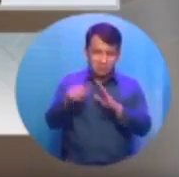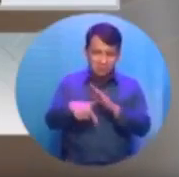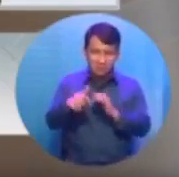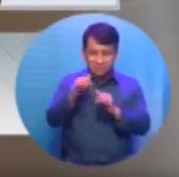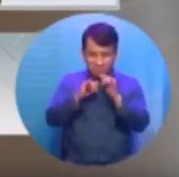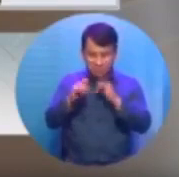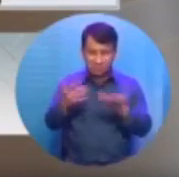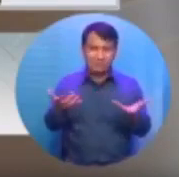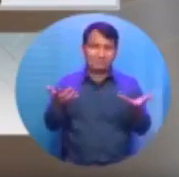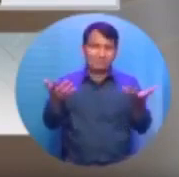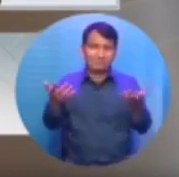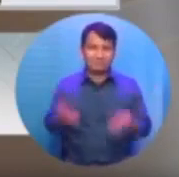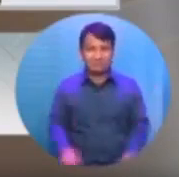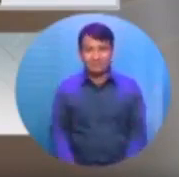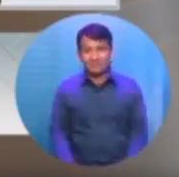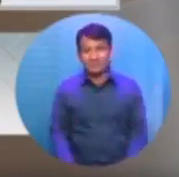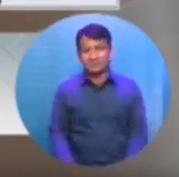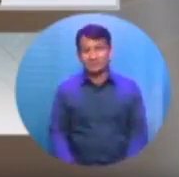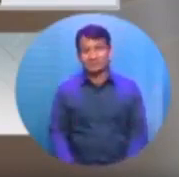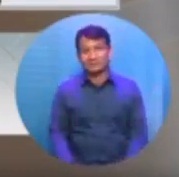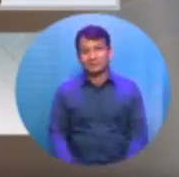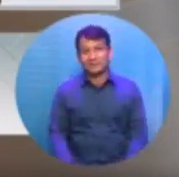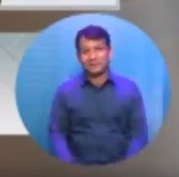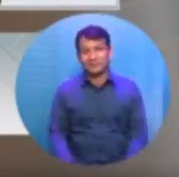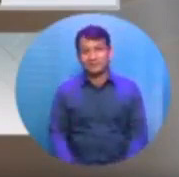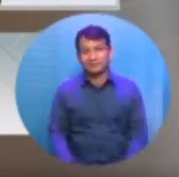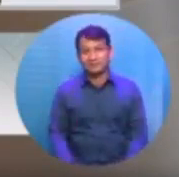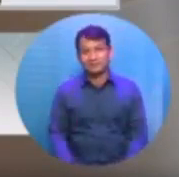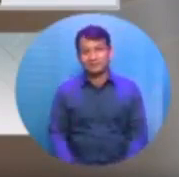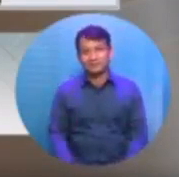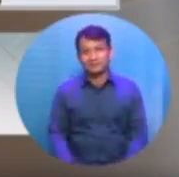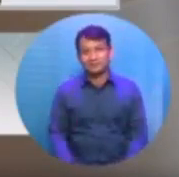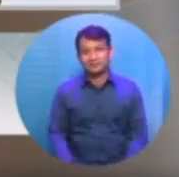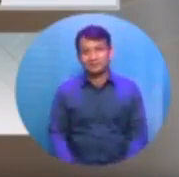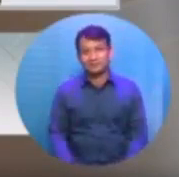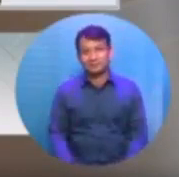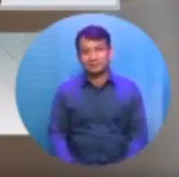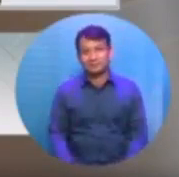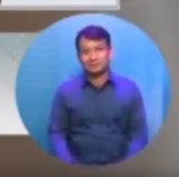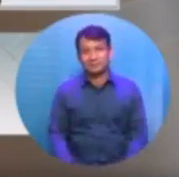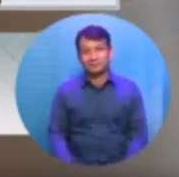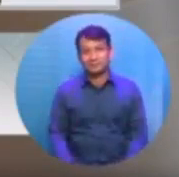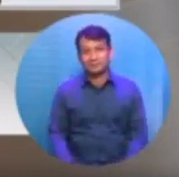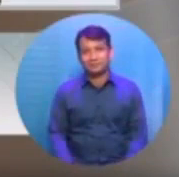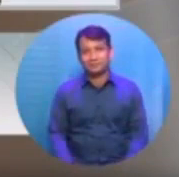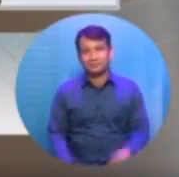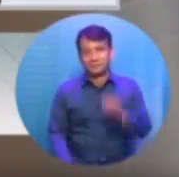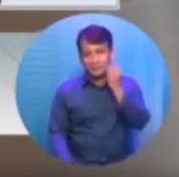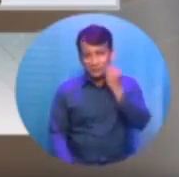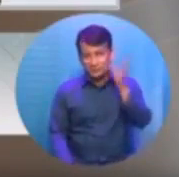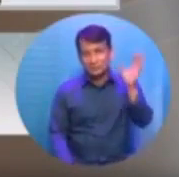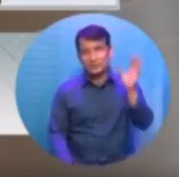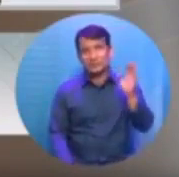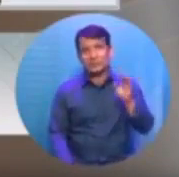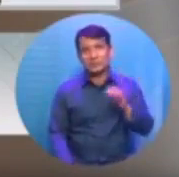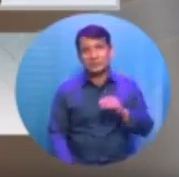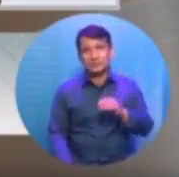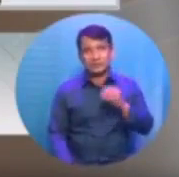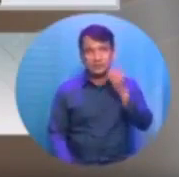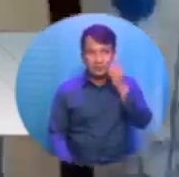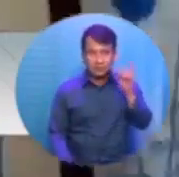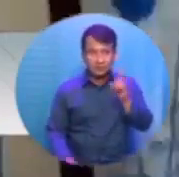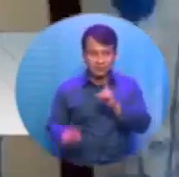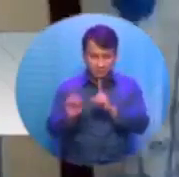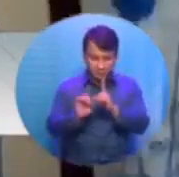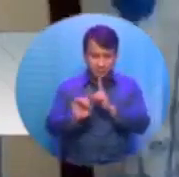nagkalasingan. Sir, bali po, sir, nung yung uuwi na po ako, sir, doon niya po ako sinapak, sir. Sinuntok niya po ako